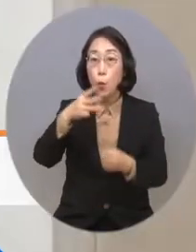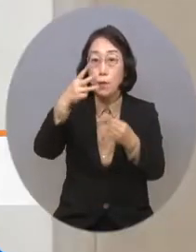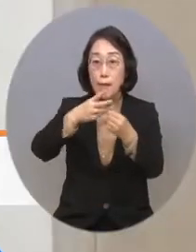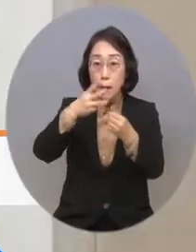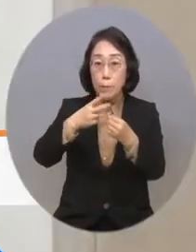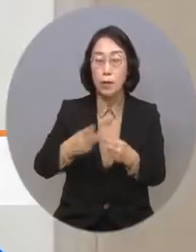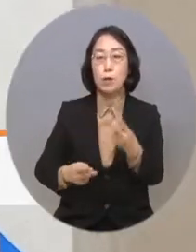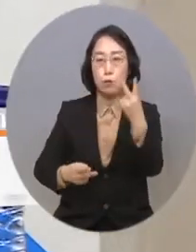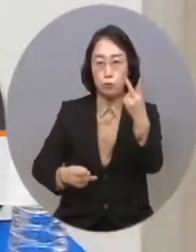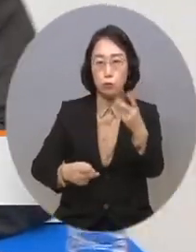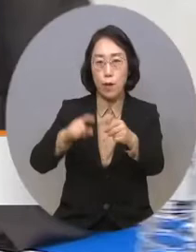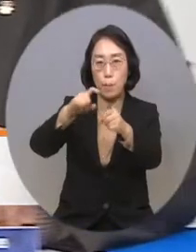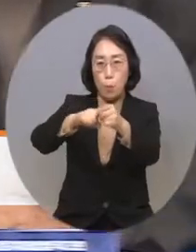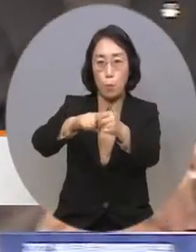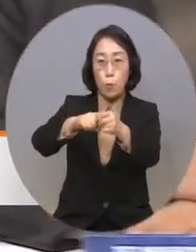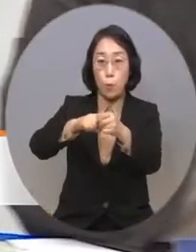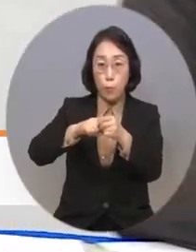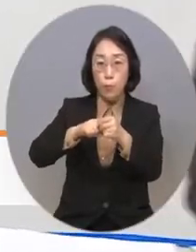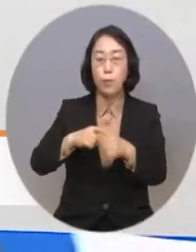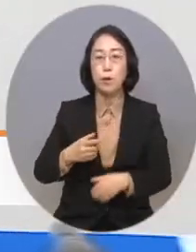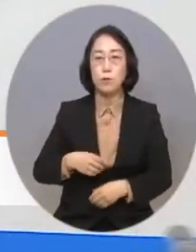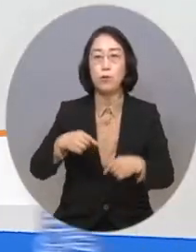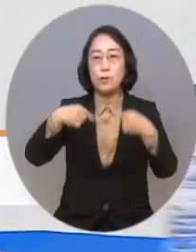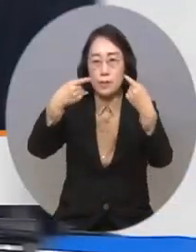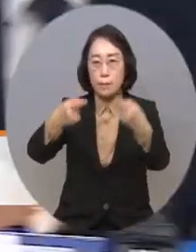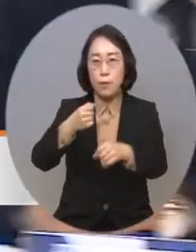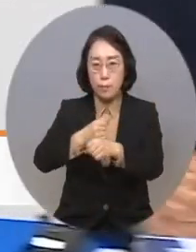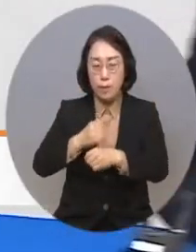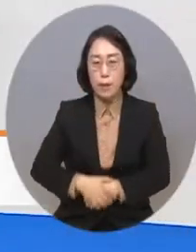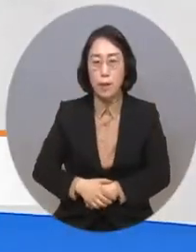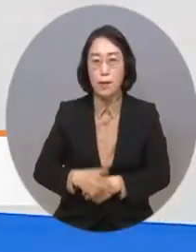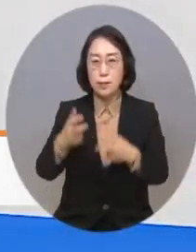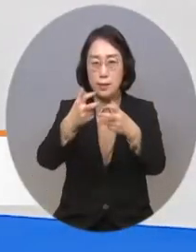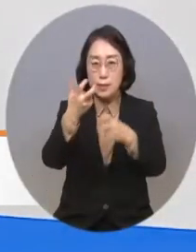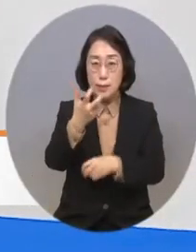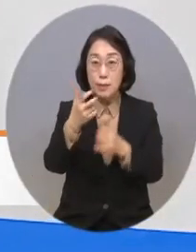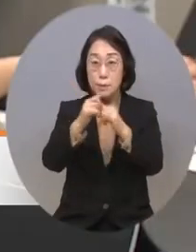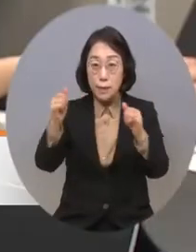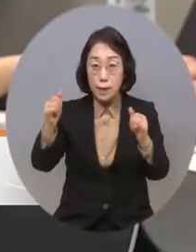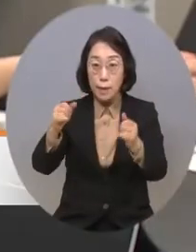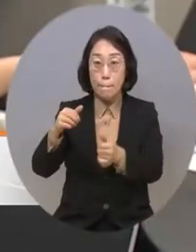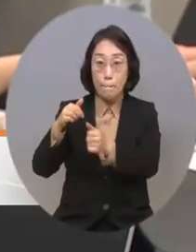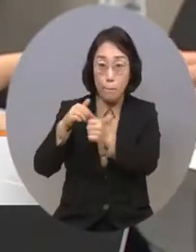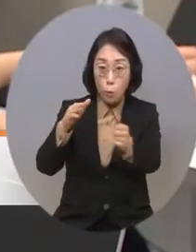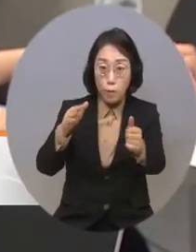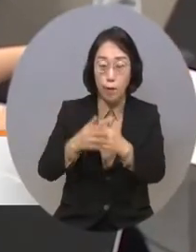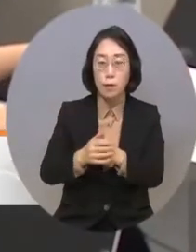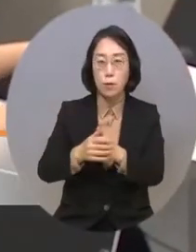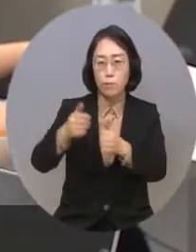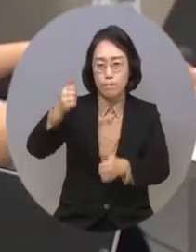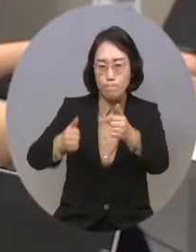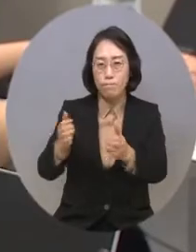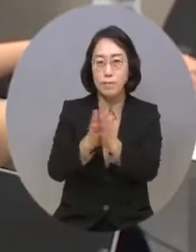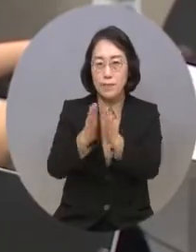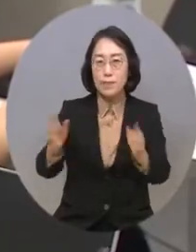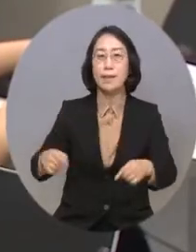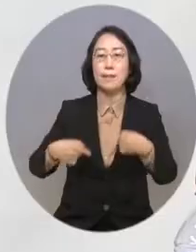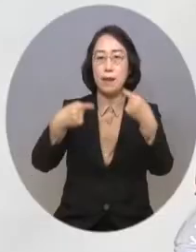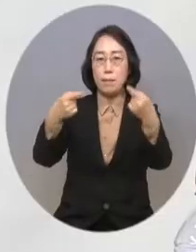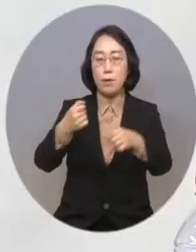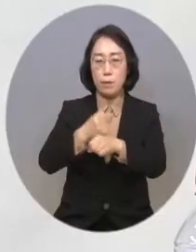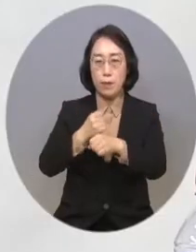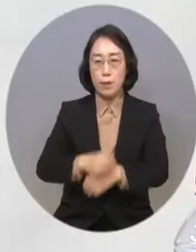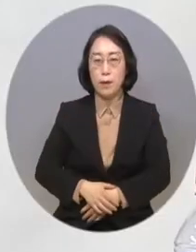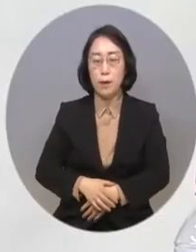나섭니다. 크로스컨트리, 휠체어 컬링 등에서 약 70명을 파견해 메달을 향한 질주를 펼칠 예정입니다.